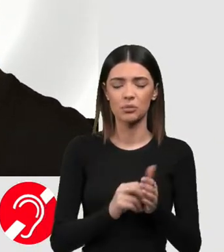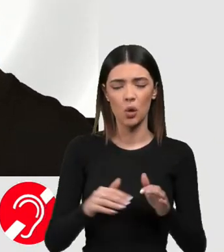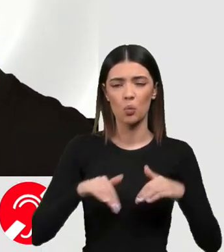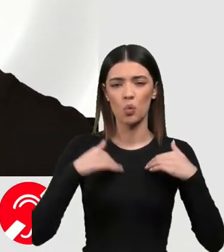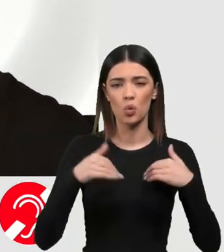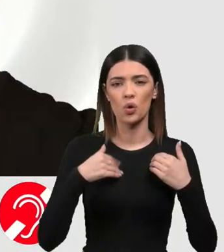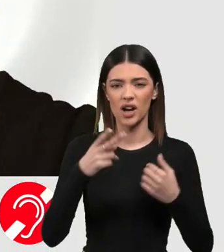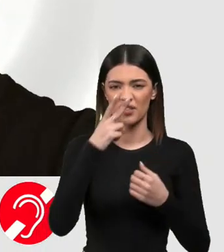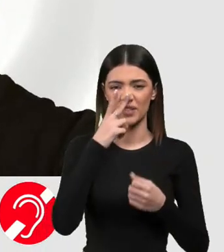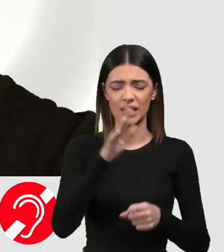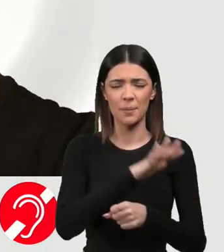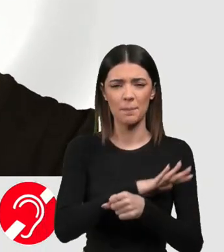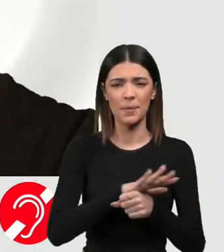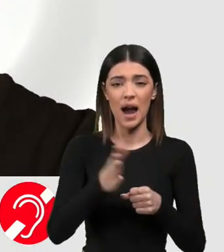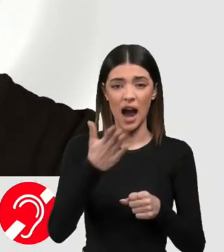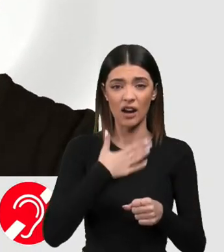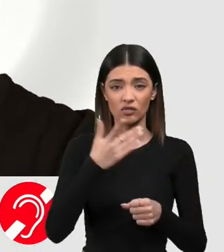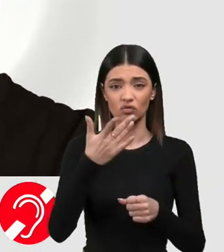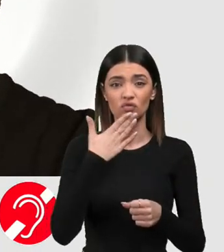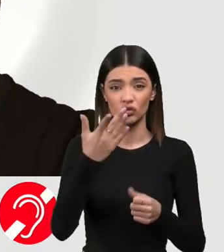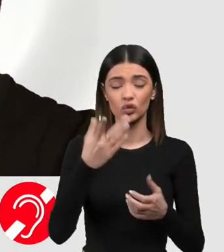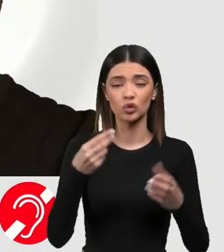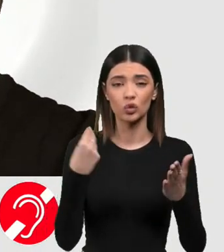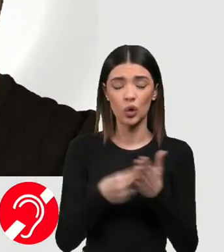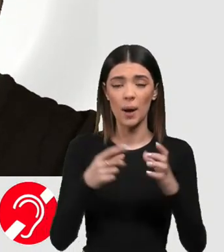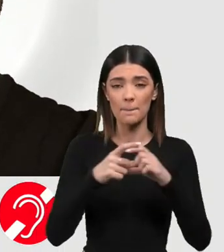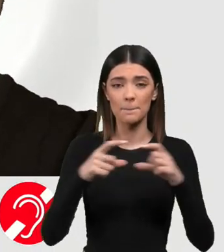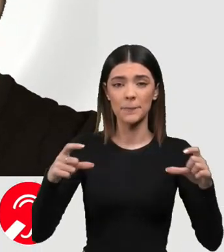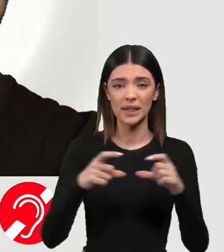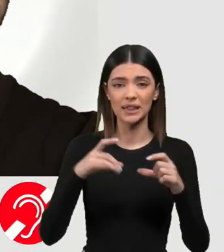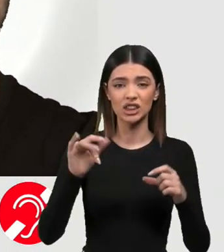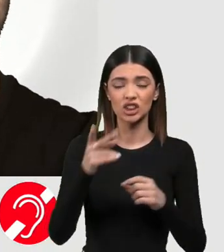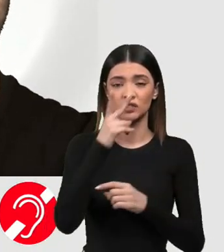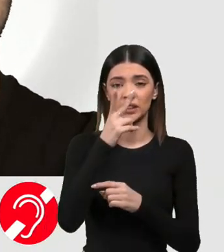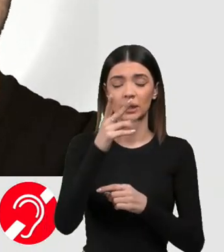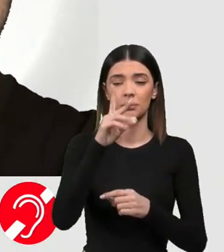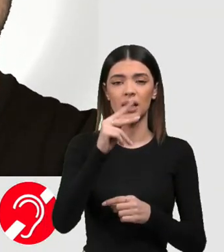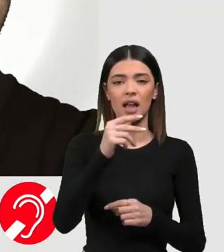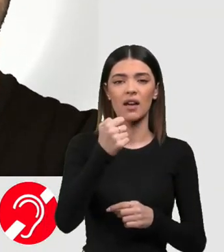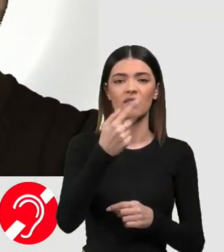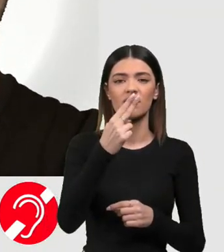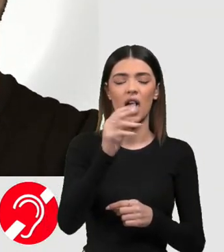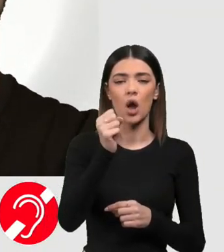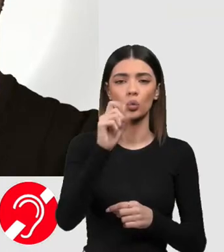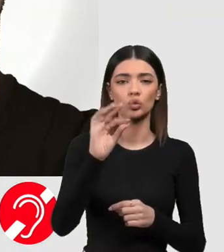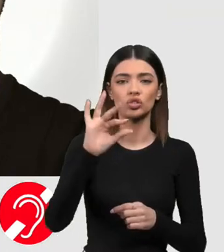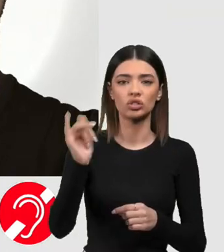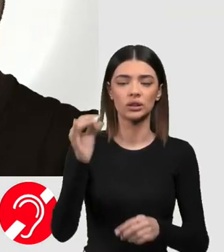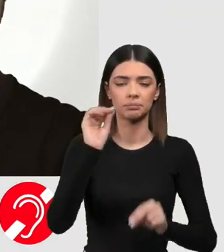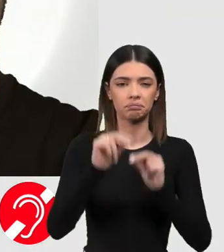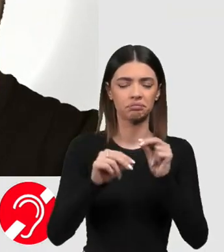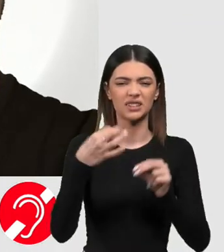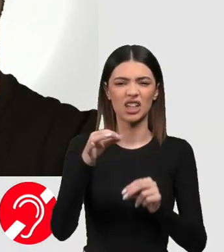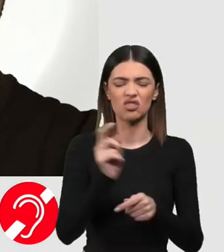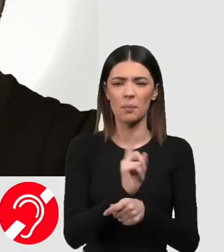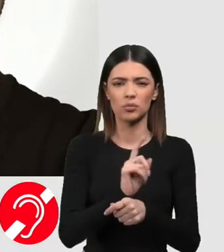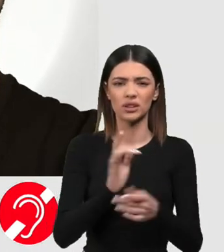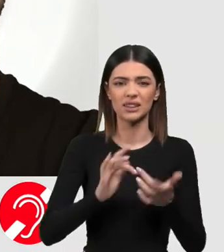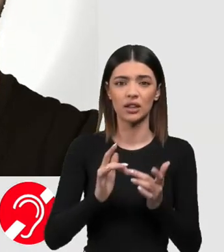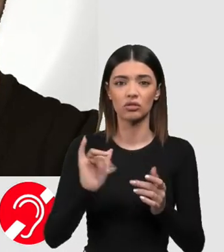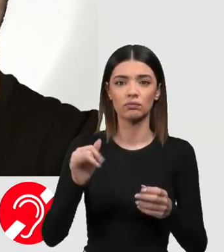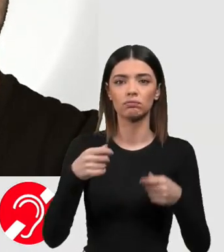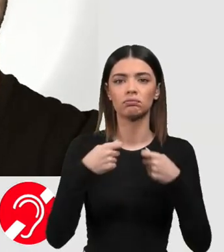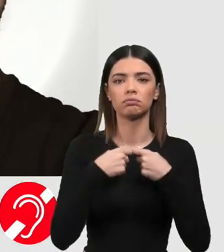văd asta. Și eu am vrut să-mi iau... Tu m-ai anunțat că s-au pus în vânzare biletele de la Faust și am intrat după, cred, 10 minute și erau